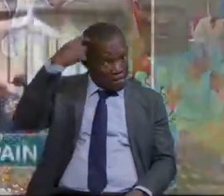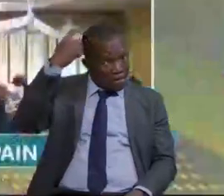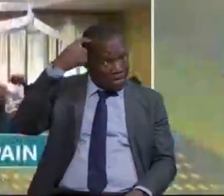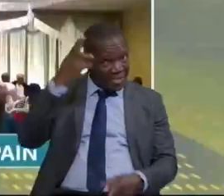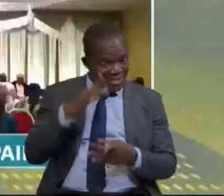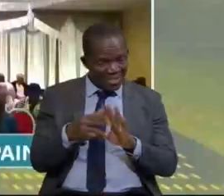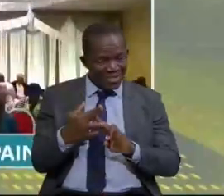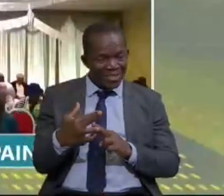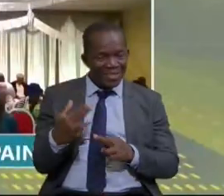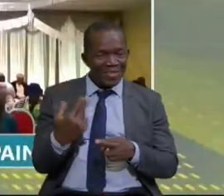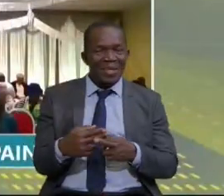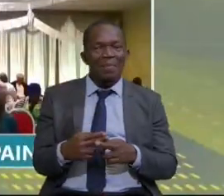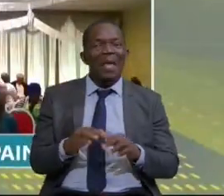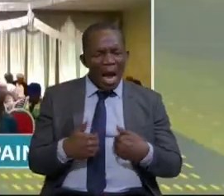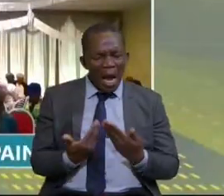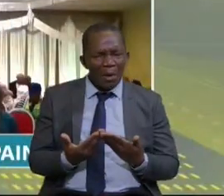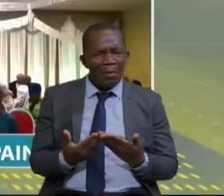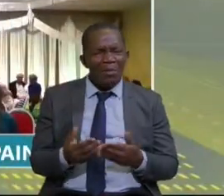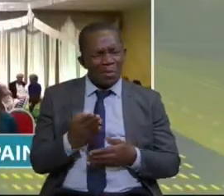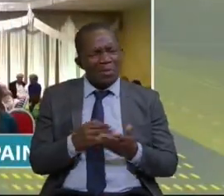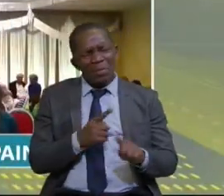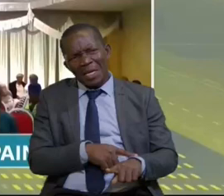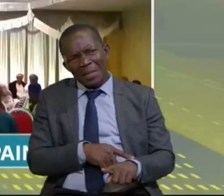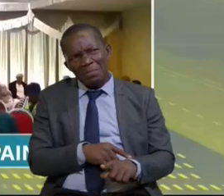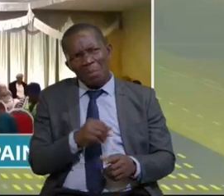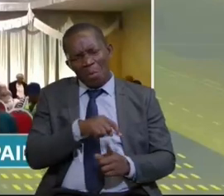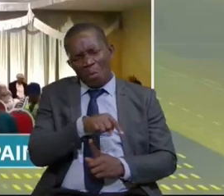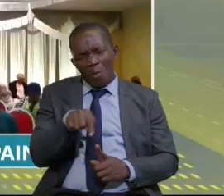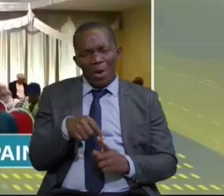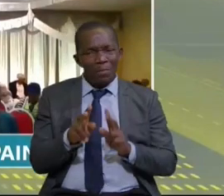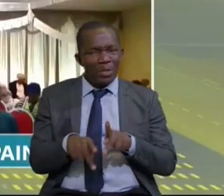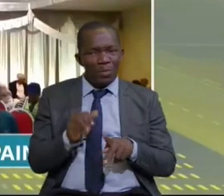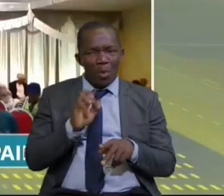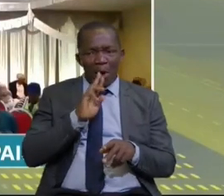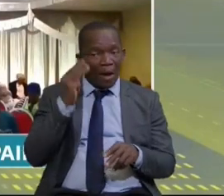Quand les gens sont dérangés, quand les gens ont des problèmes mentaux,